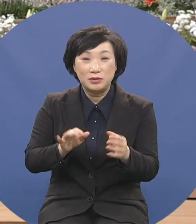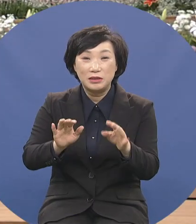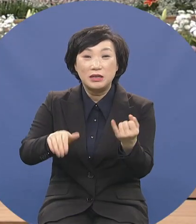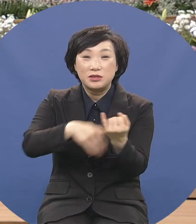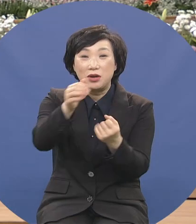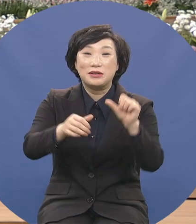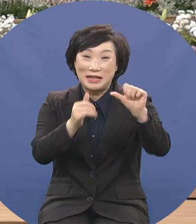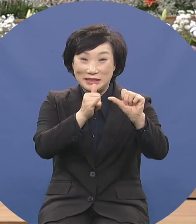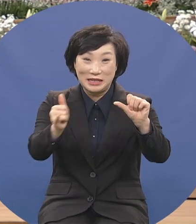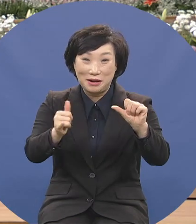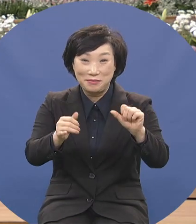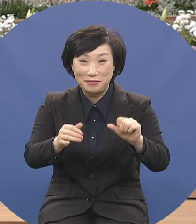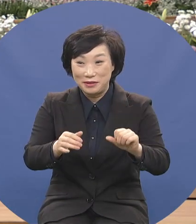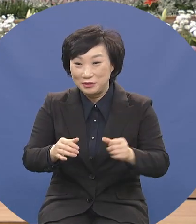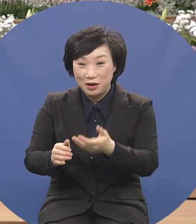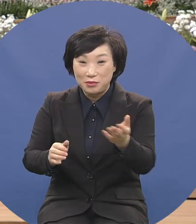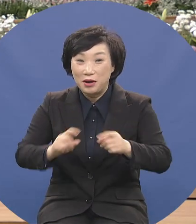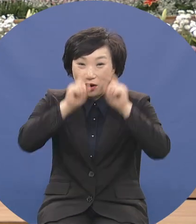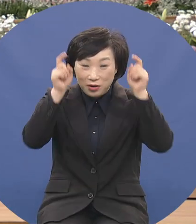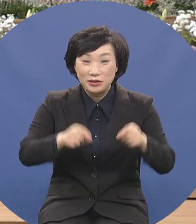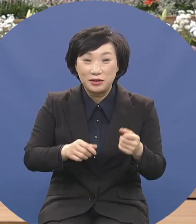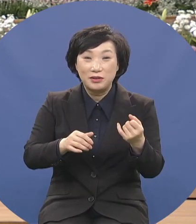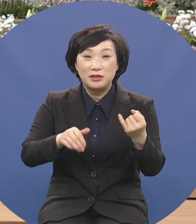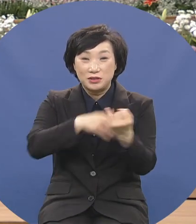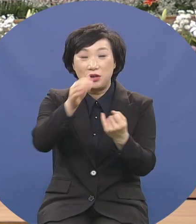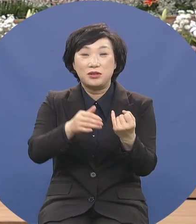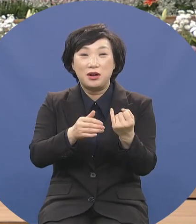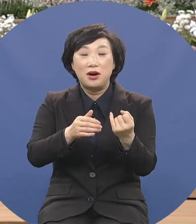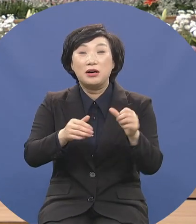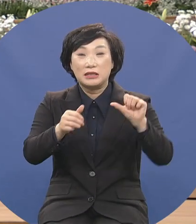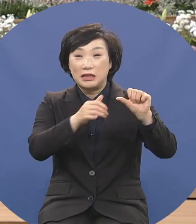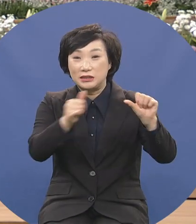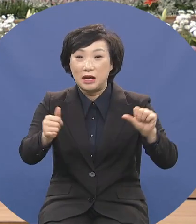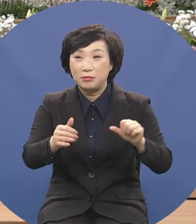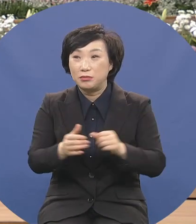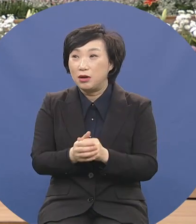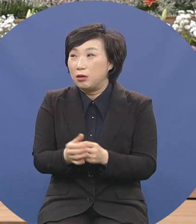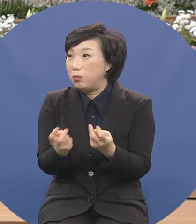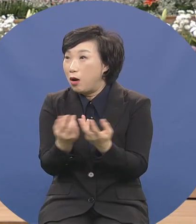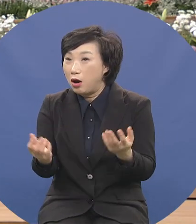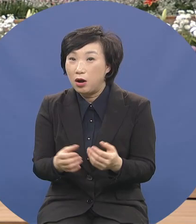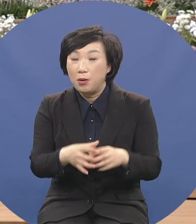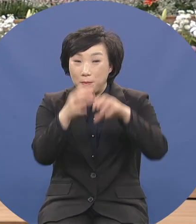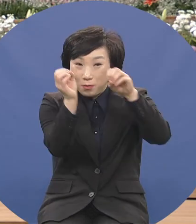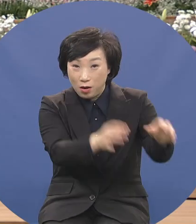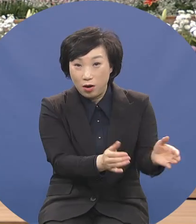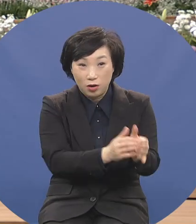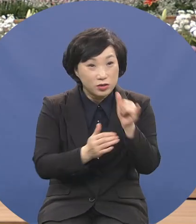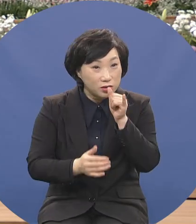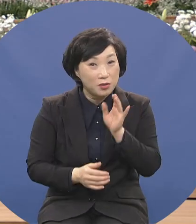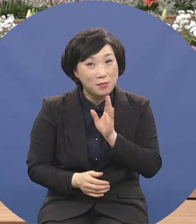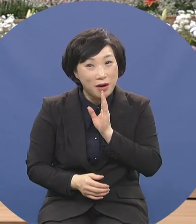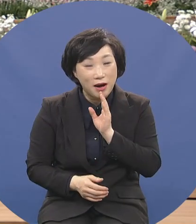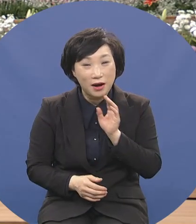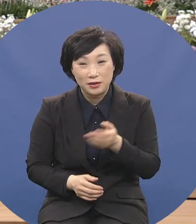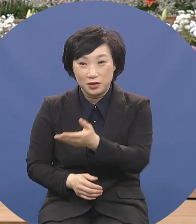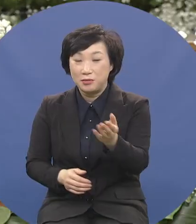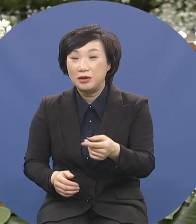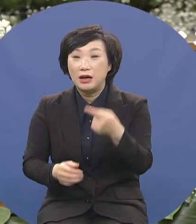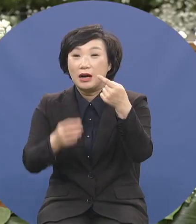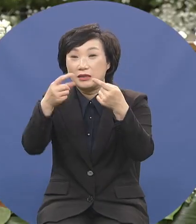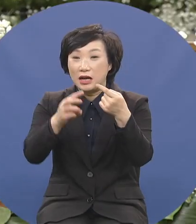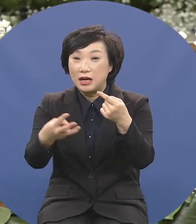처녀도 미르는 다섯 처녀도 변명의 여지가 없이 버림받았어요. 한 달라도 받은